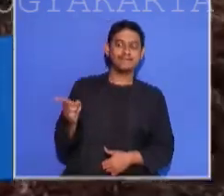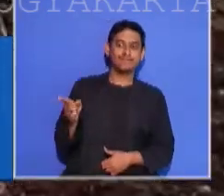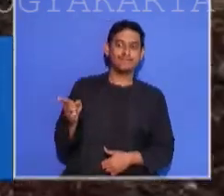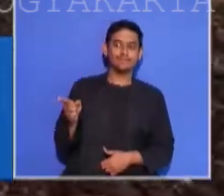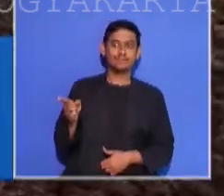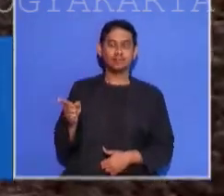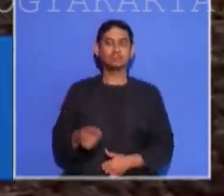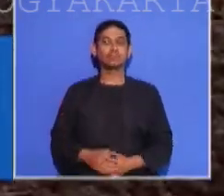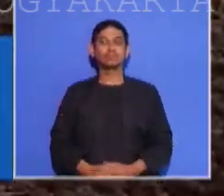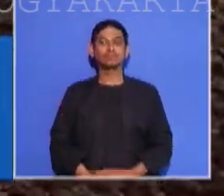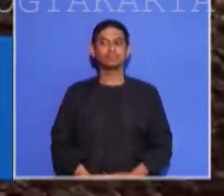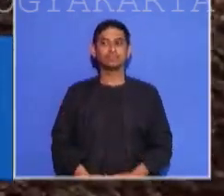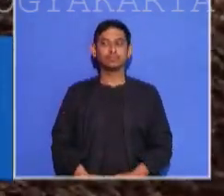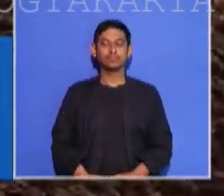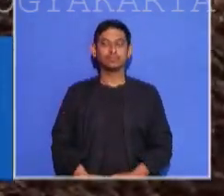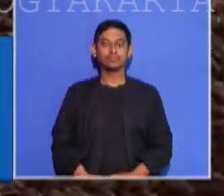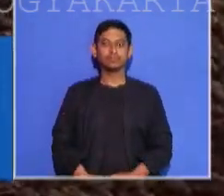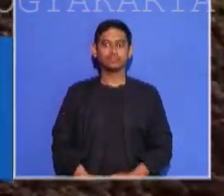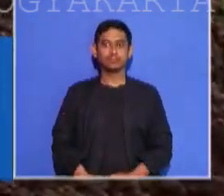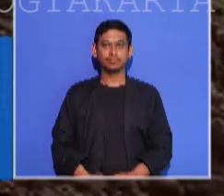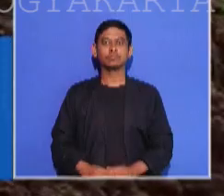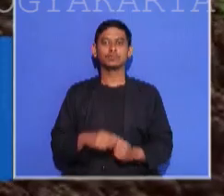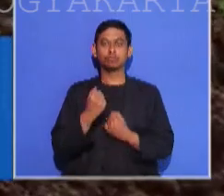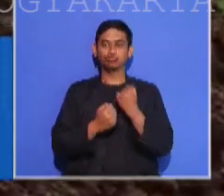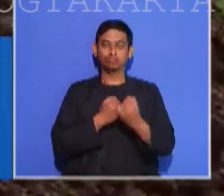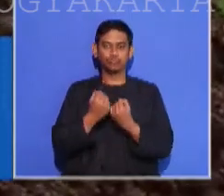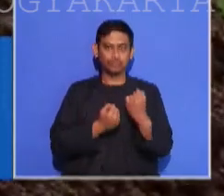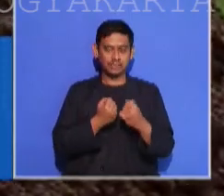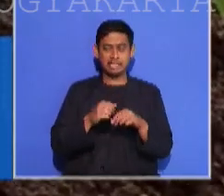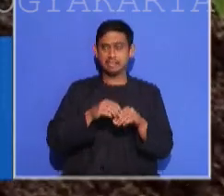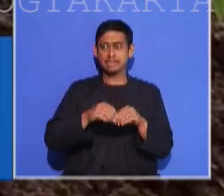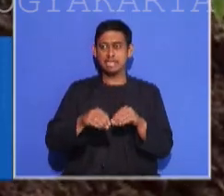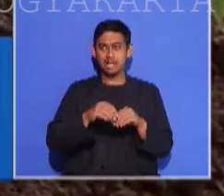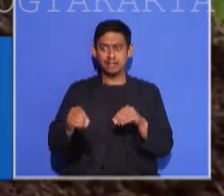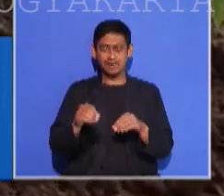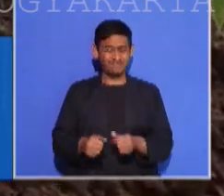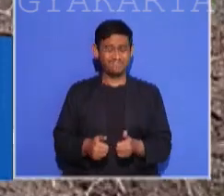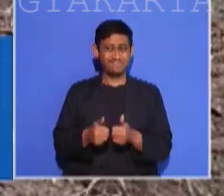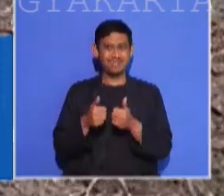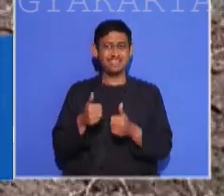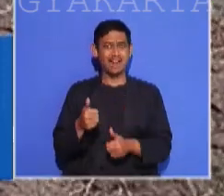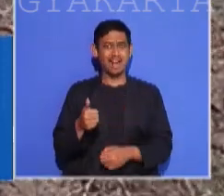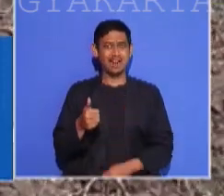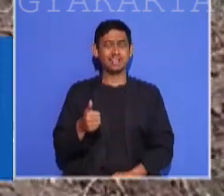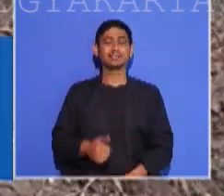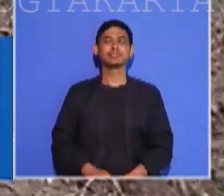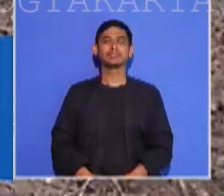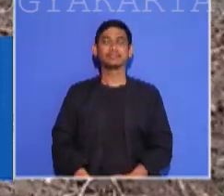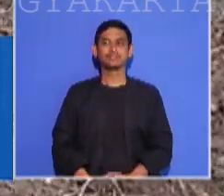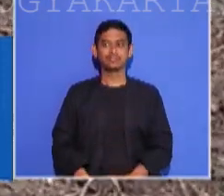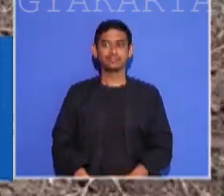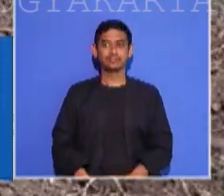kabetan balikriyanipun. Usaha tani mriku ingkang katindakaken dening kadang tani mriku ingkang sekawit namung